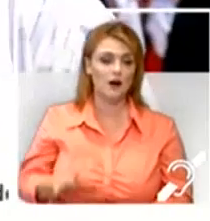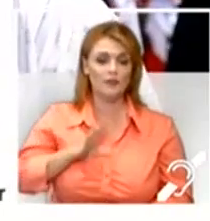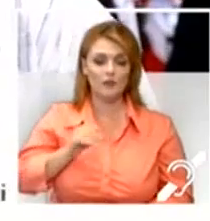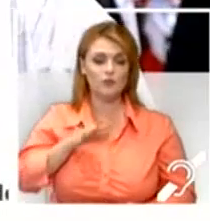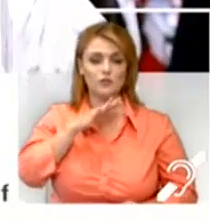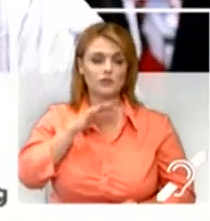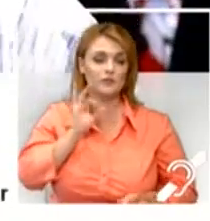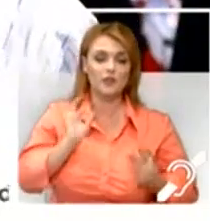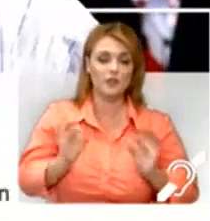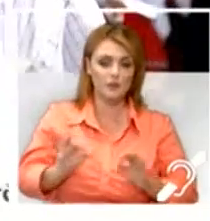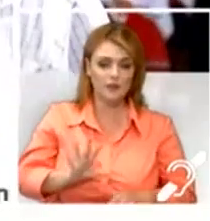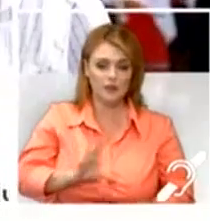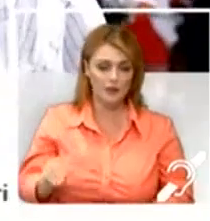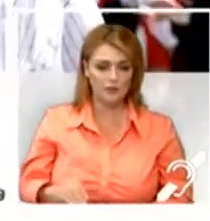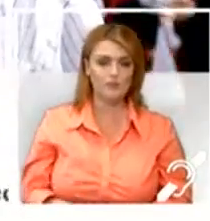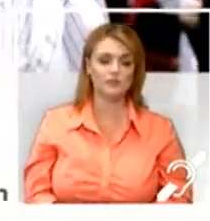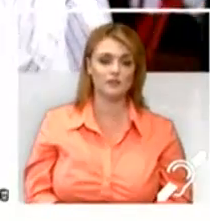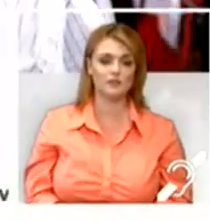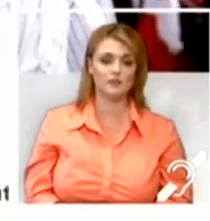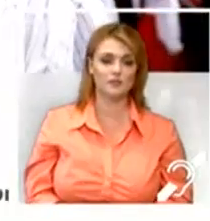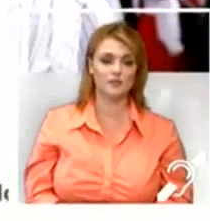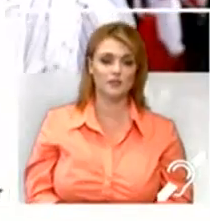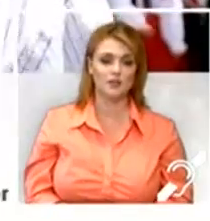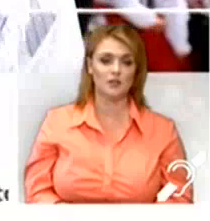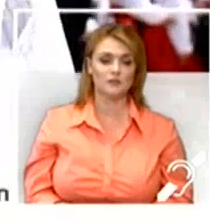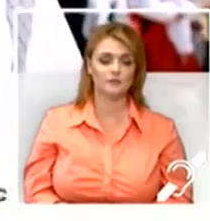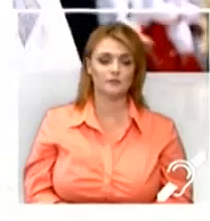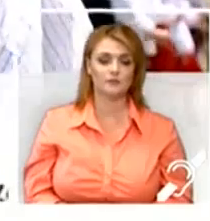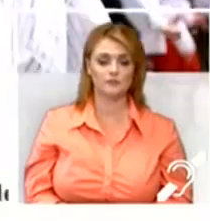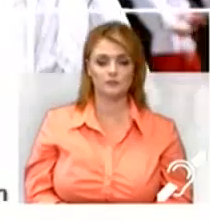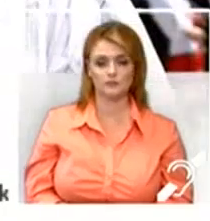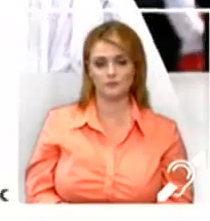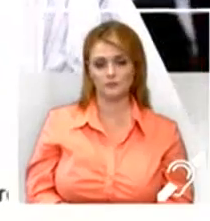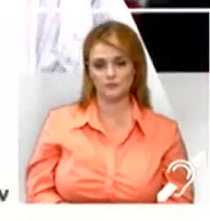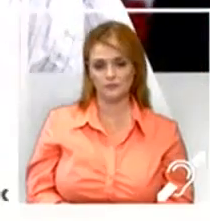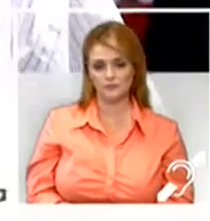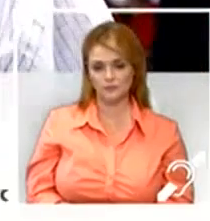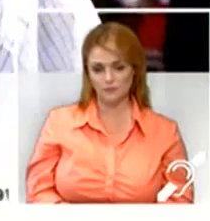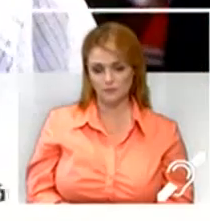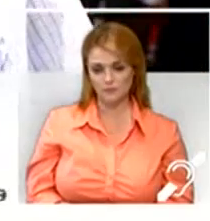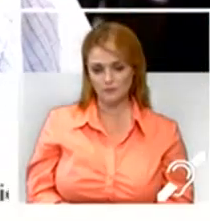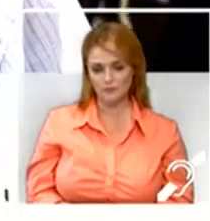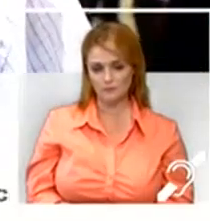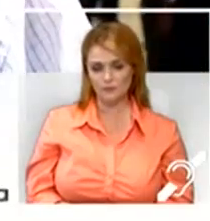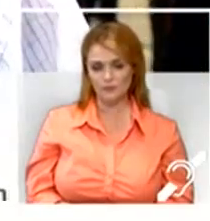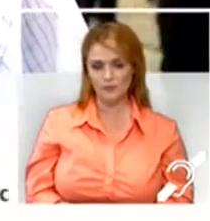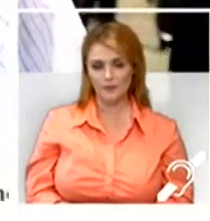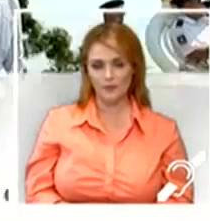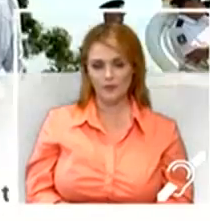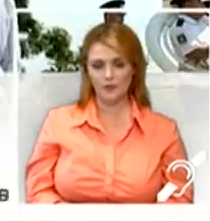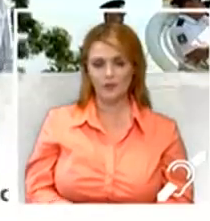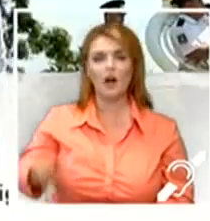nedreptății, a umilinței oamenilor. Ne amintește încă o dată cine suntem noi și cu cine de fapt ne-am confruntat. Că șase cei care au fost